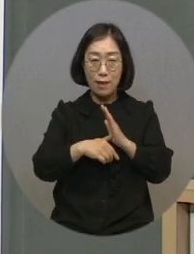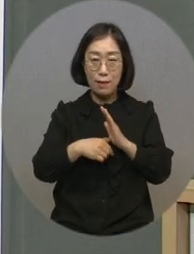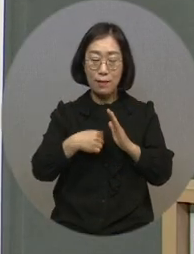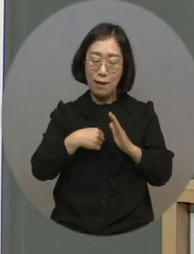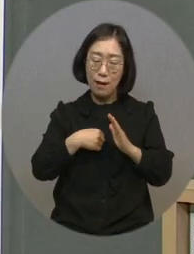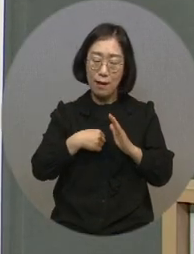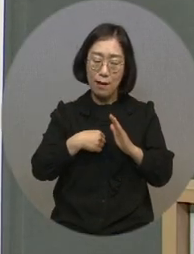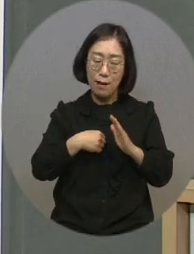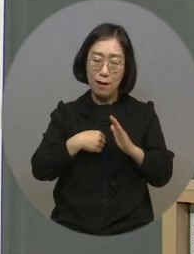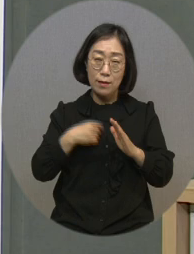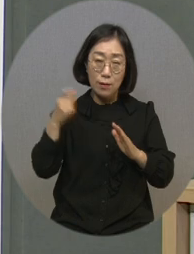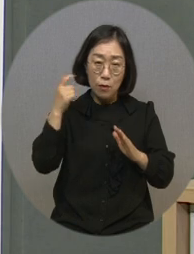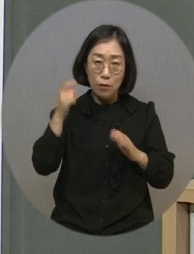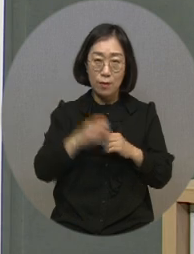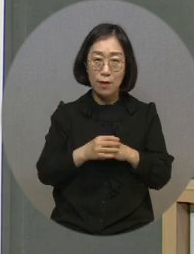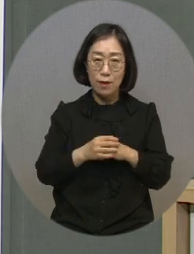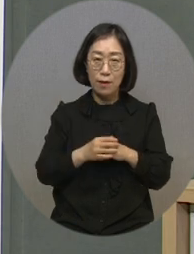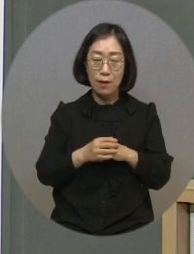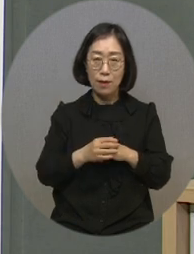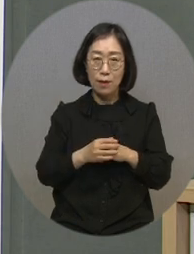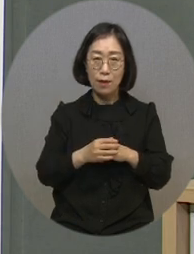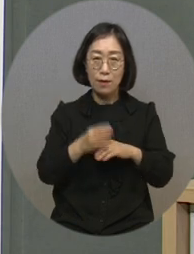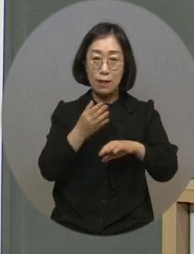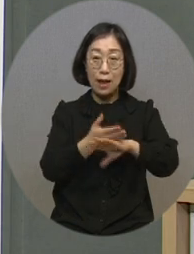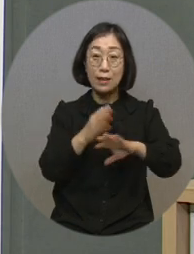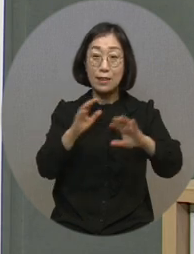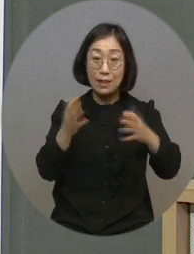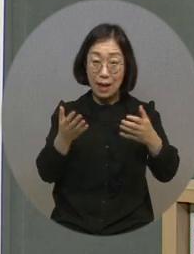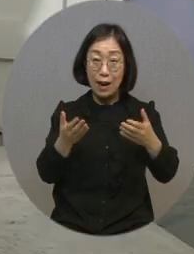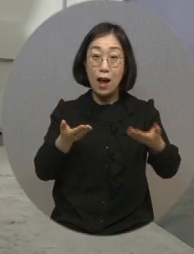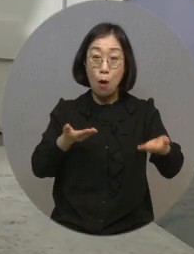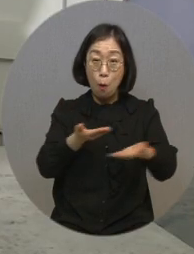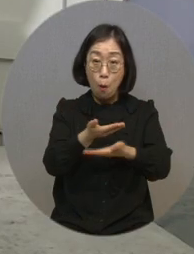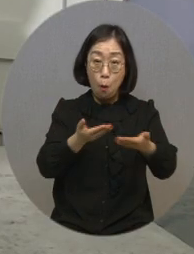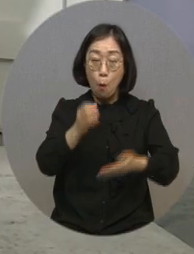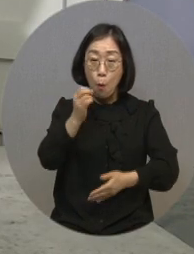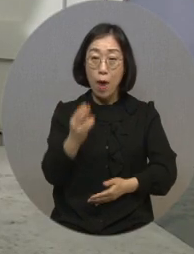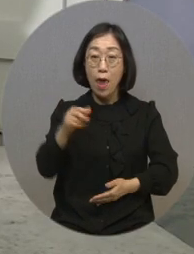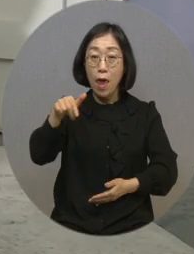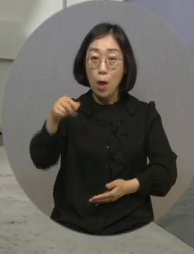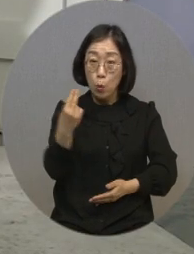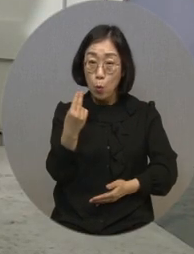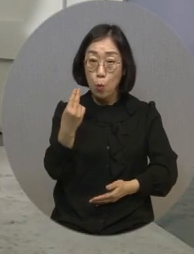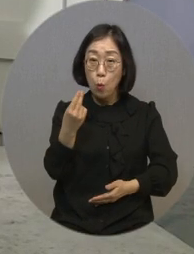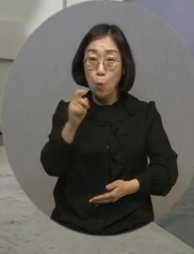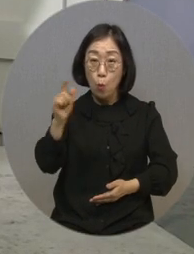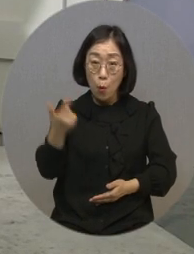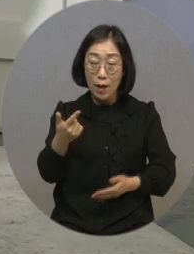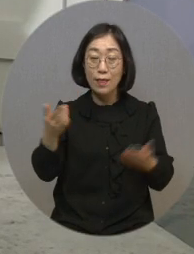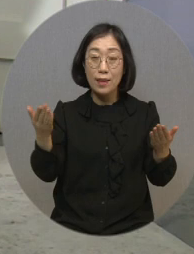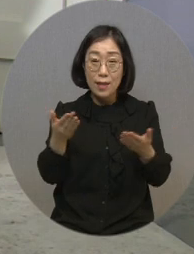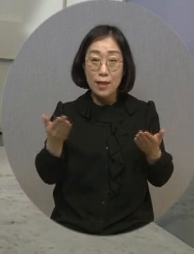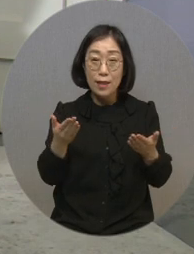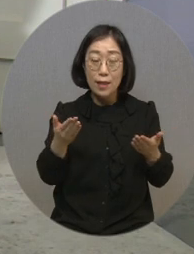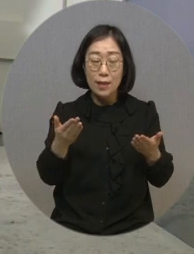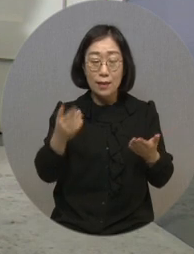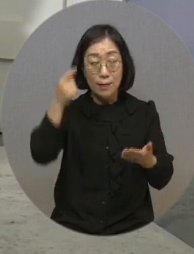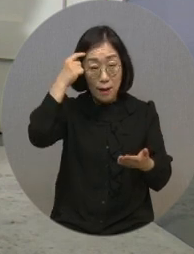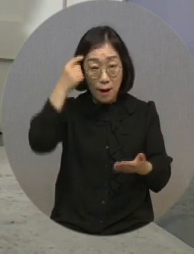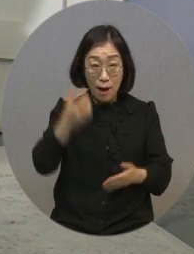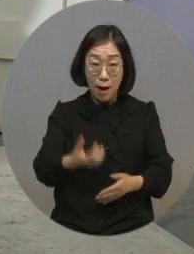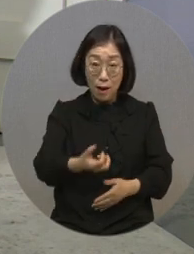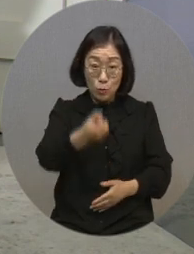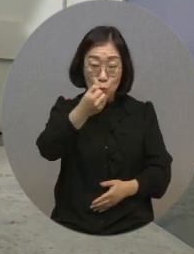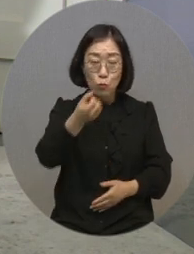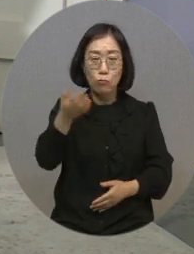알기로는 외교관 꿈이었던 것 같아요. 예, 맞습니다. 그렇습니까? 예, 예, 예. 근데 외교관의 꿈을 펼쳐야 할 텐데